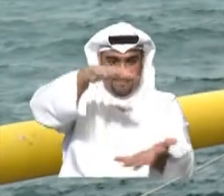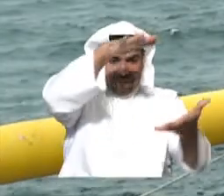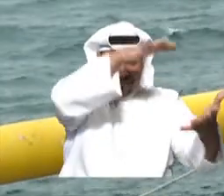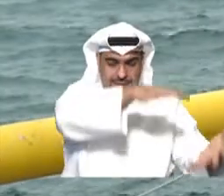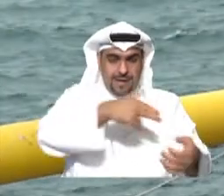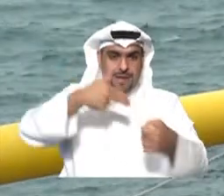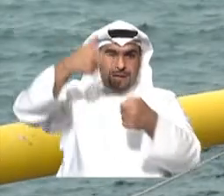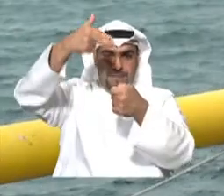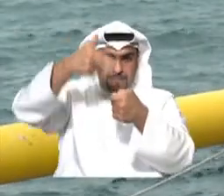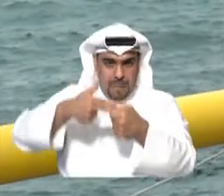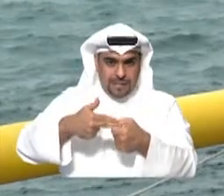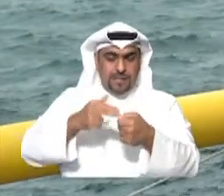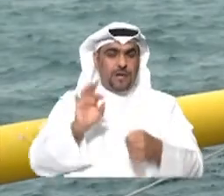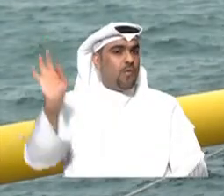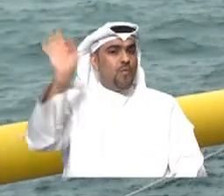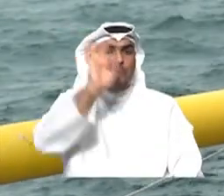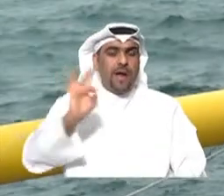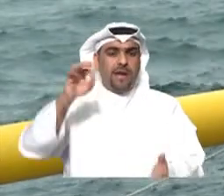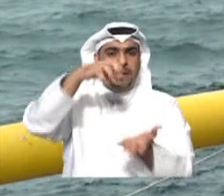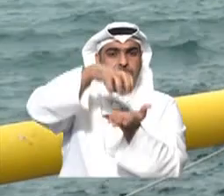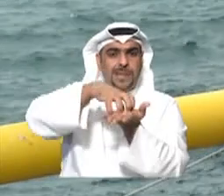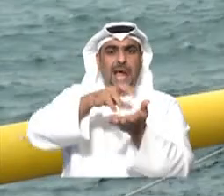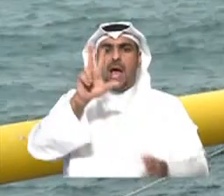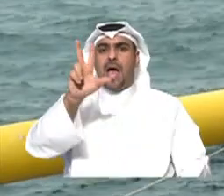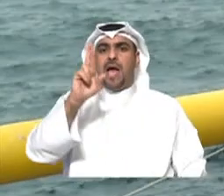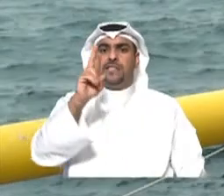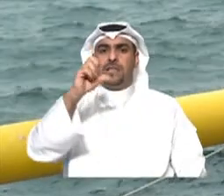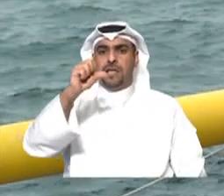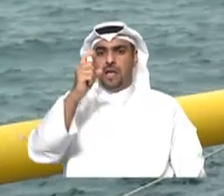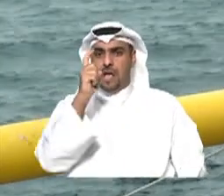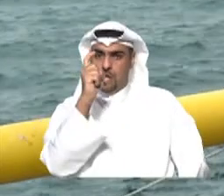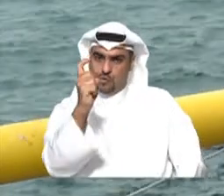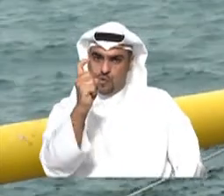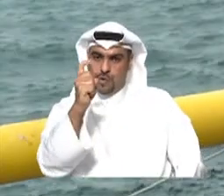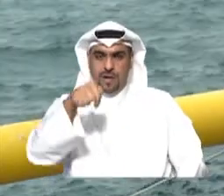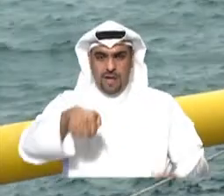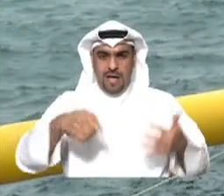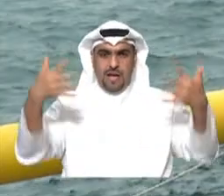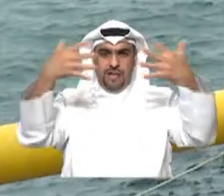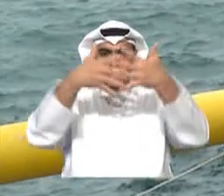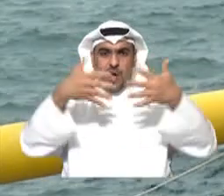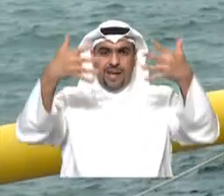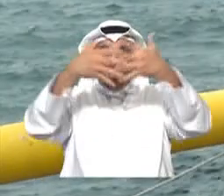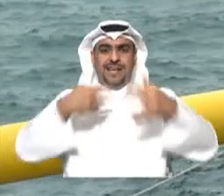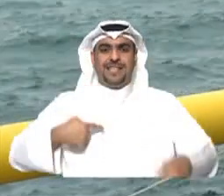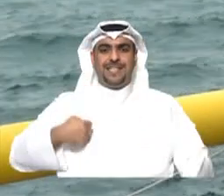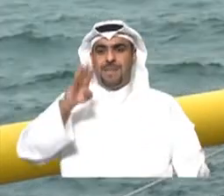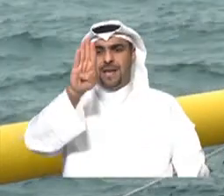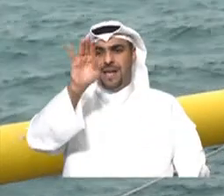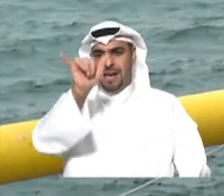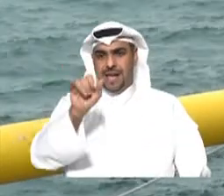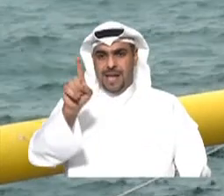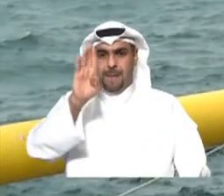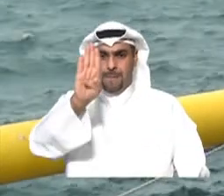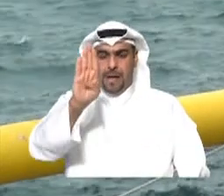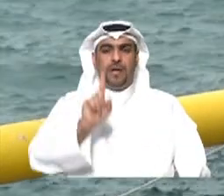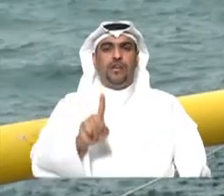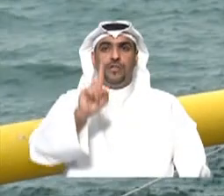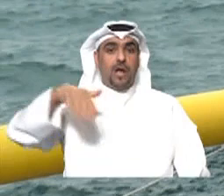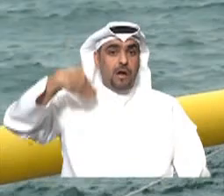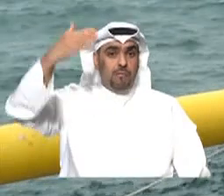الجزيرة الصناعية تدشن الشركة الكويتية للصناعات البترولية المتكاملة عهدا جديدا يدعم القطاع